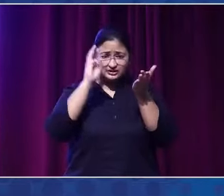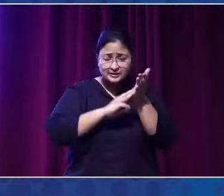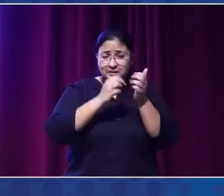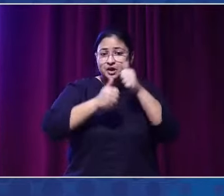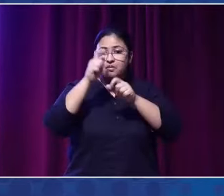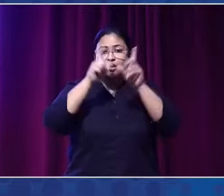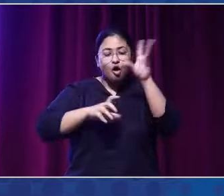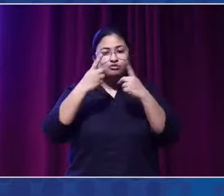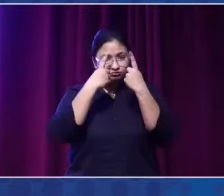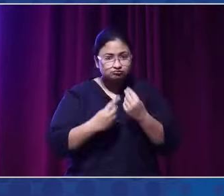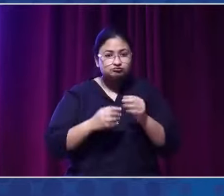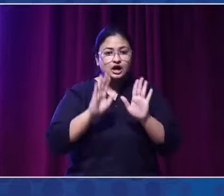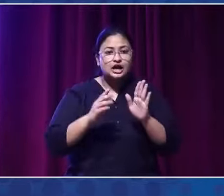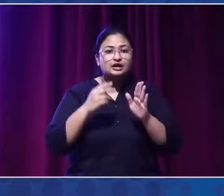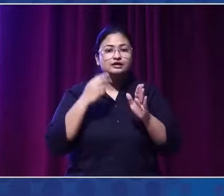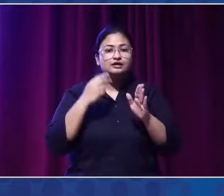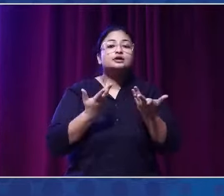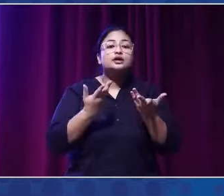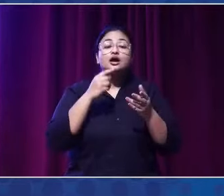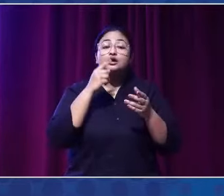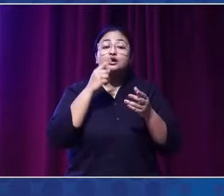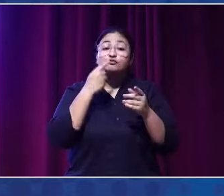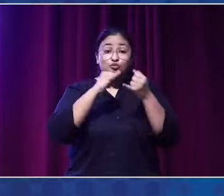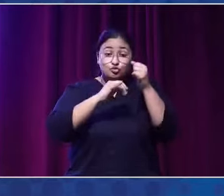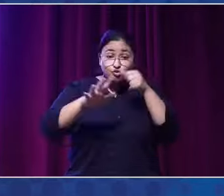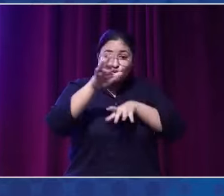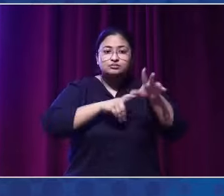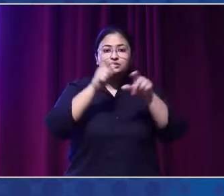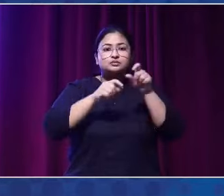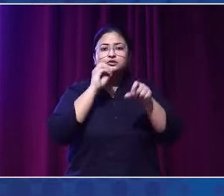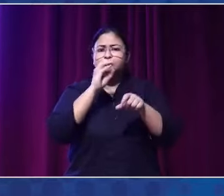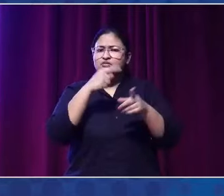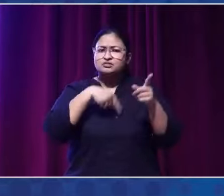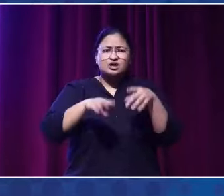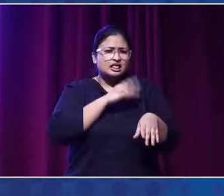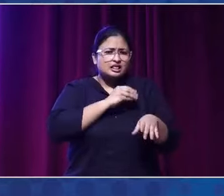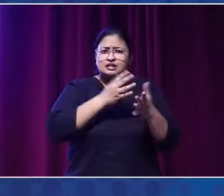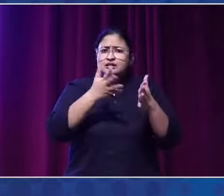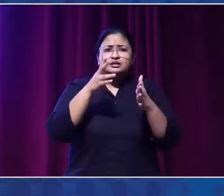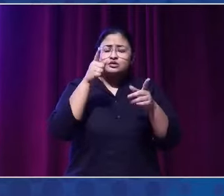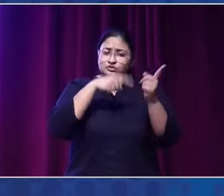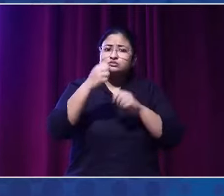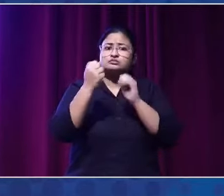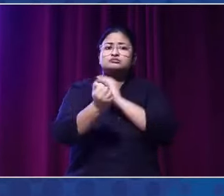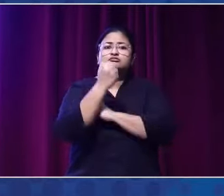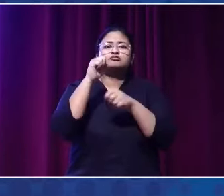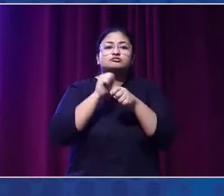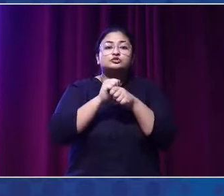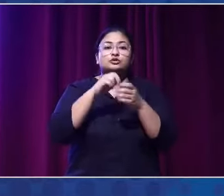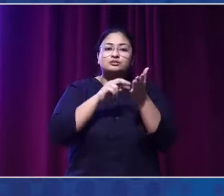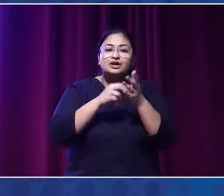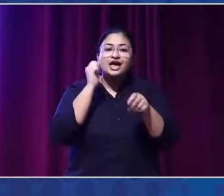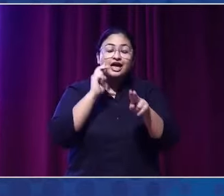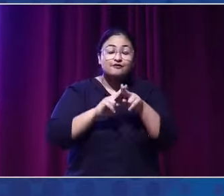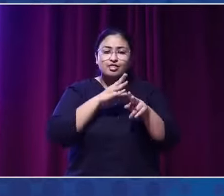हमारी लोकल टीम्स हैं दे आर सो एम्पावर्ड. डरना नहीं है आपको, अपना काम करना है. और जब काम करना है तो 10,000 का रिजल्ट आएगा, ऑटोमेटिक आएगा. ढीला